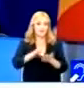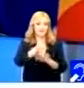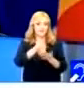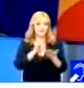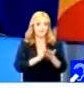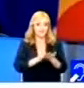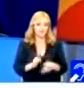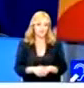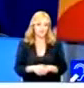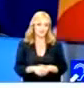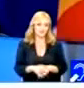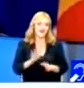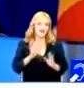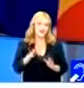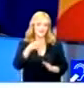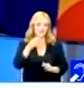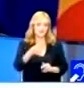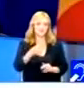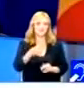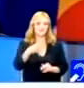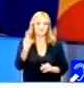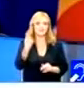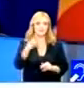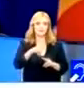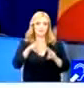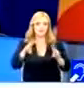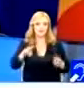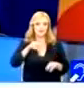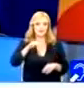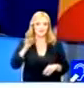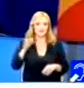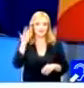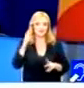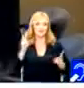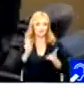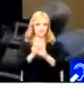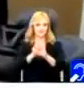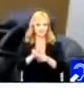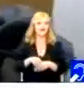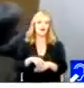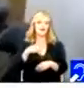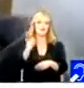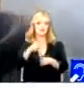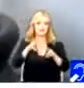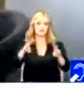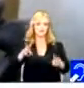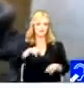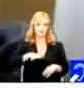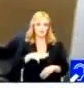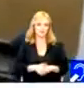asta a declarat premierul Pavel Filip după o întrevedere la New York cu omologul său georgian. Au evaluat schimburile comerciale care au